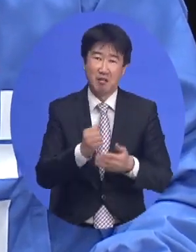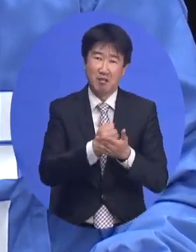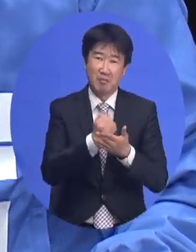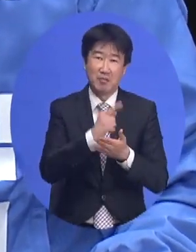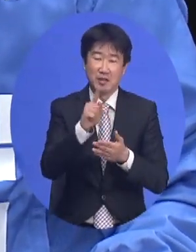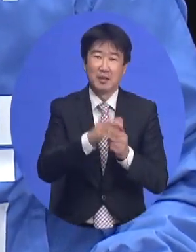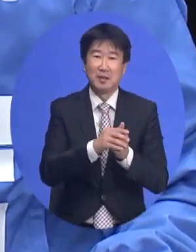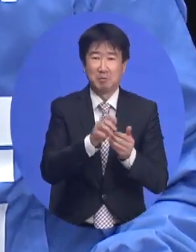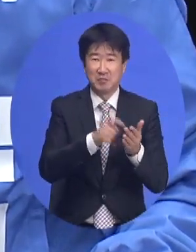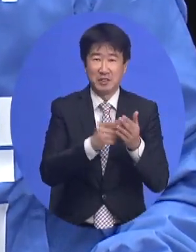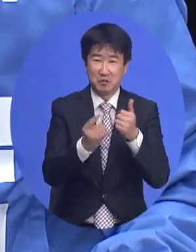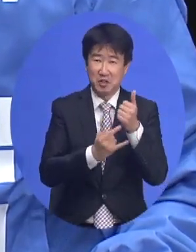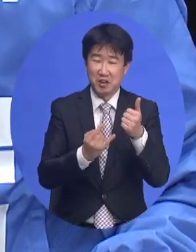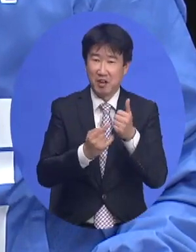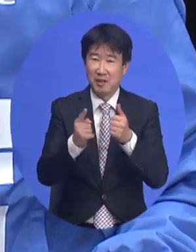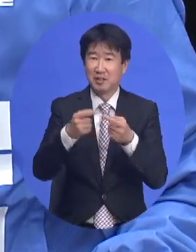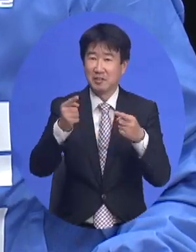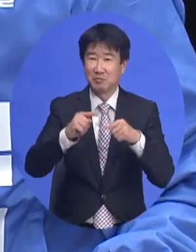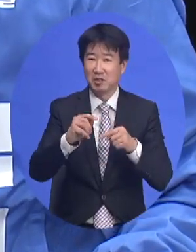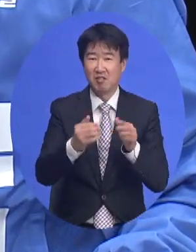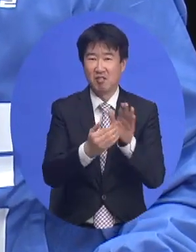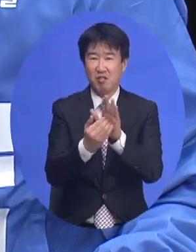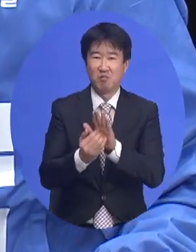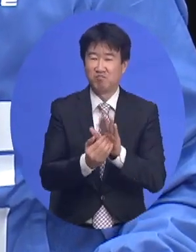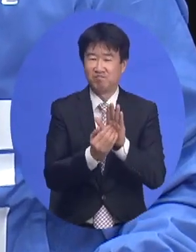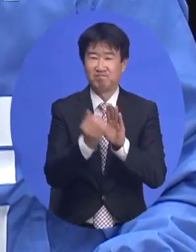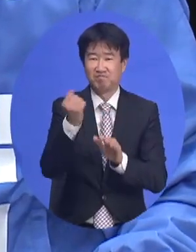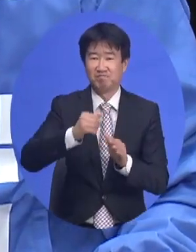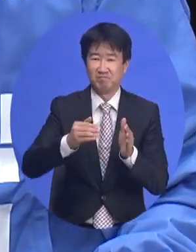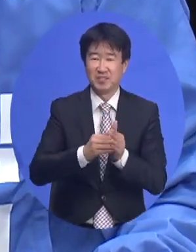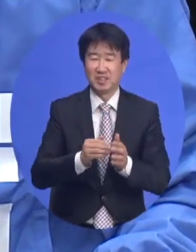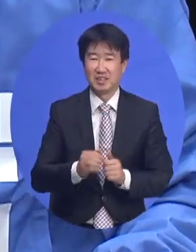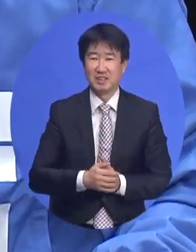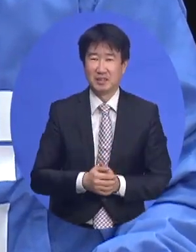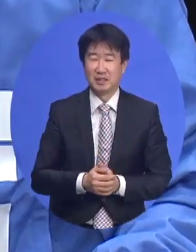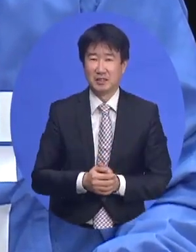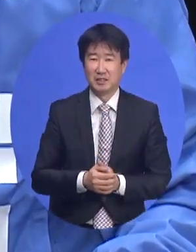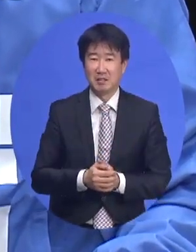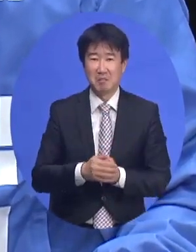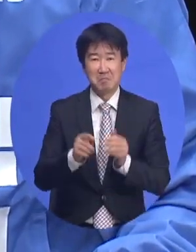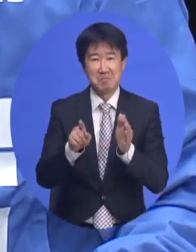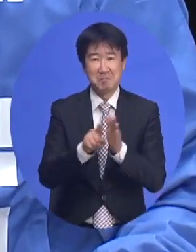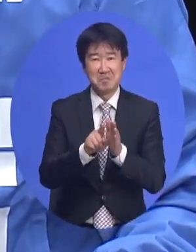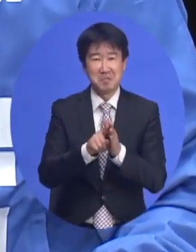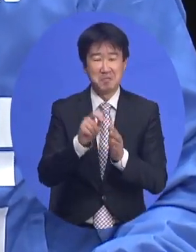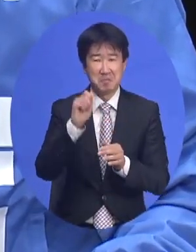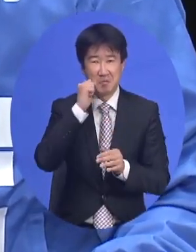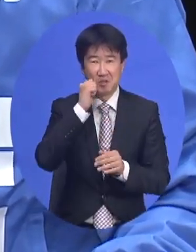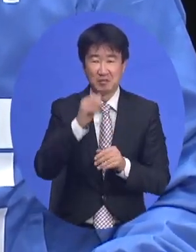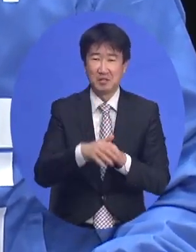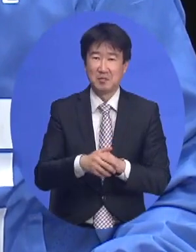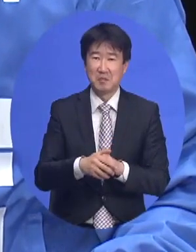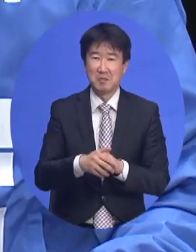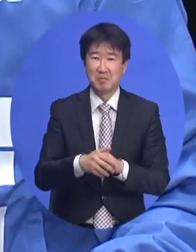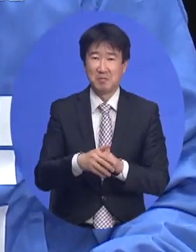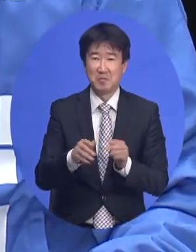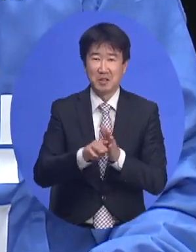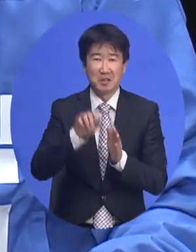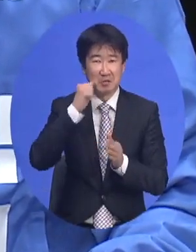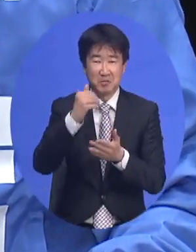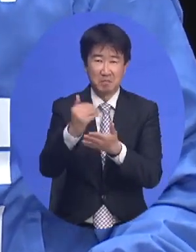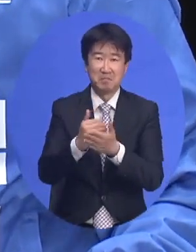비대위 위원들은 참여를 거부했어요. 그래놓고 믿을 수 없다 이렇게 주장을